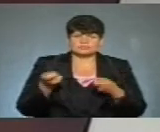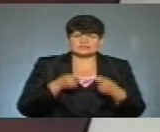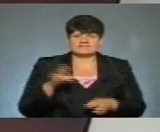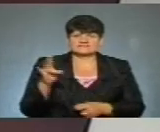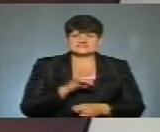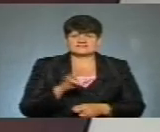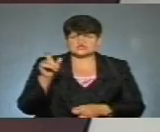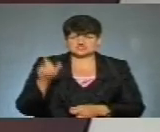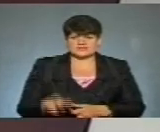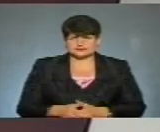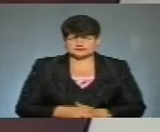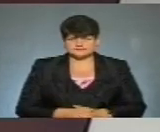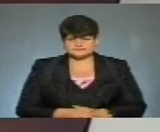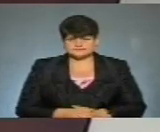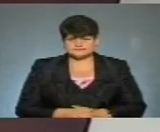священник.